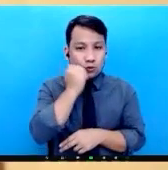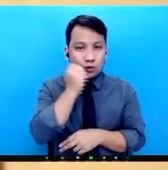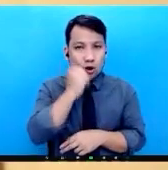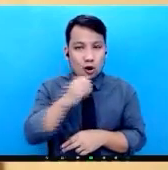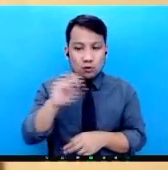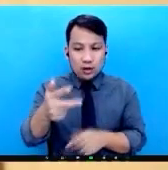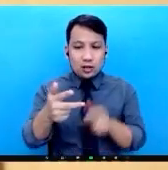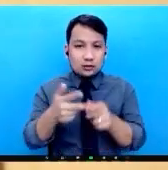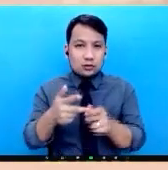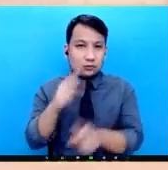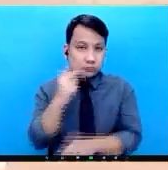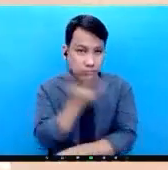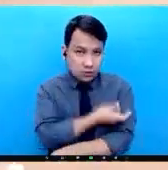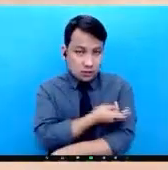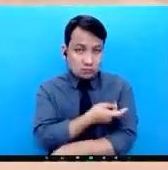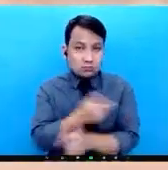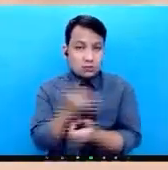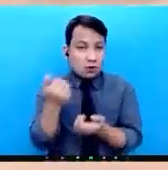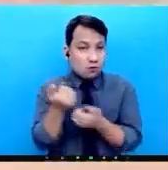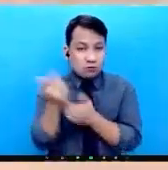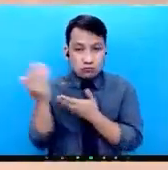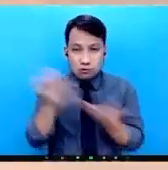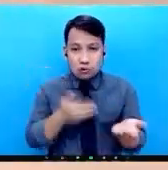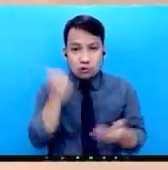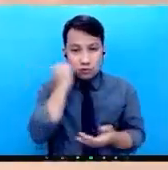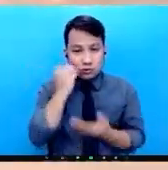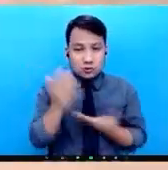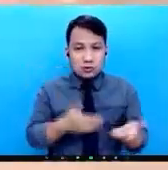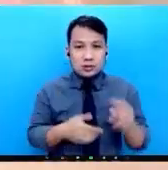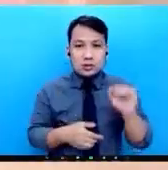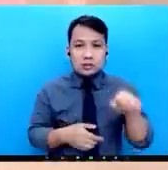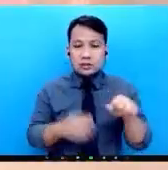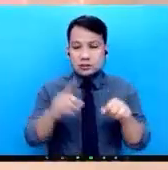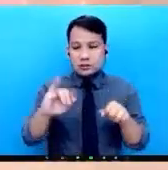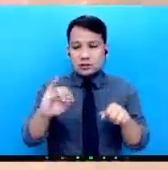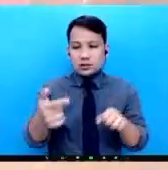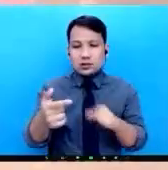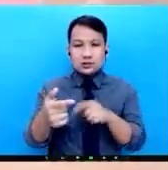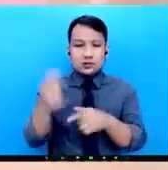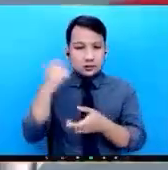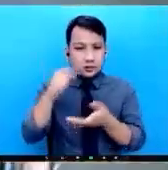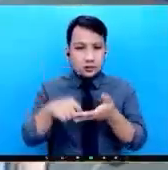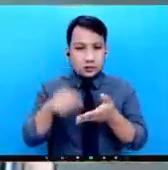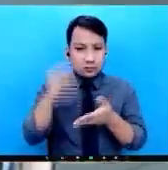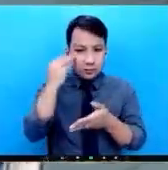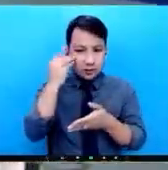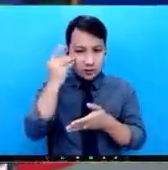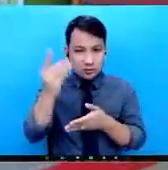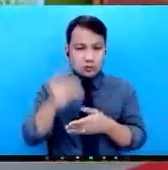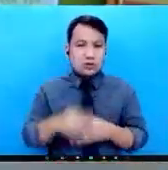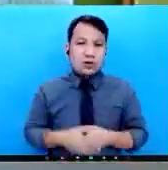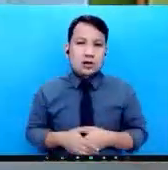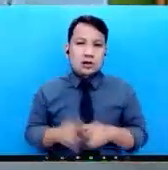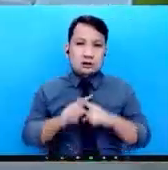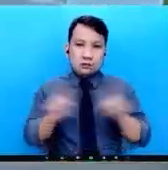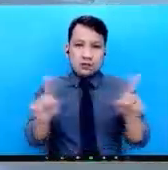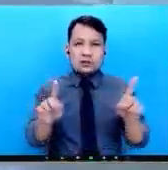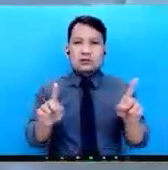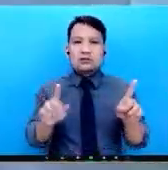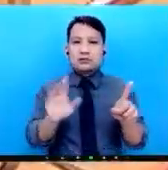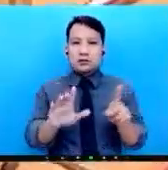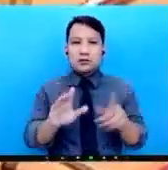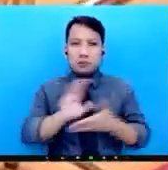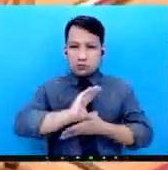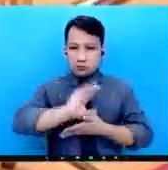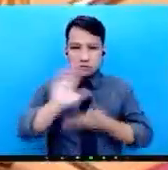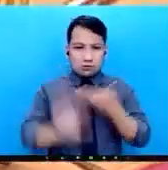regular basis. Sang-ayon dito si DILG Undersecretary Martin Dino, pero dapat daw kumpleto na sa